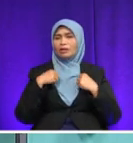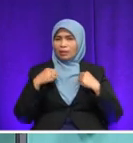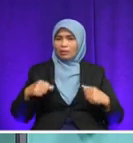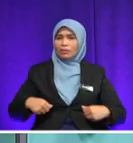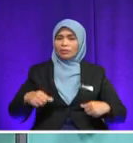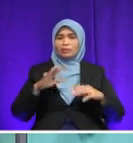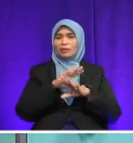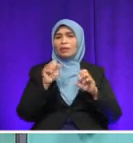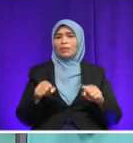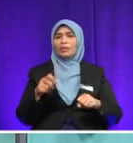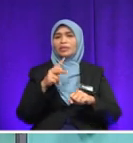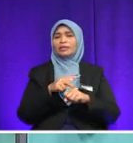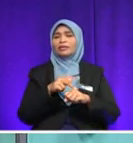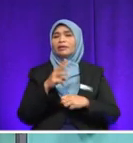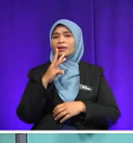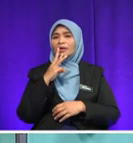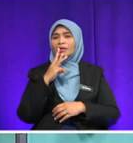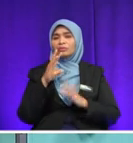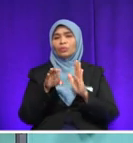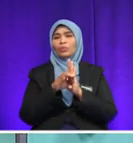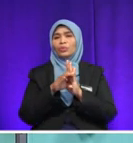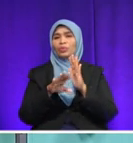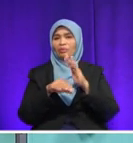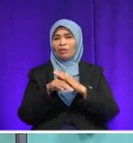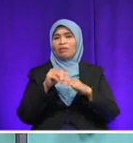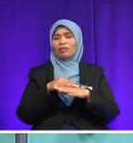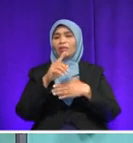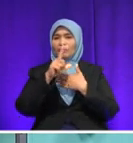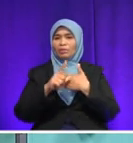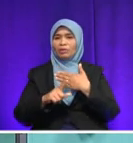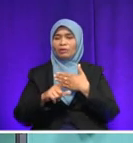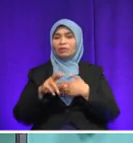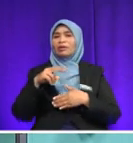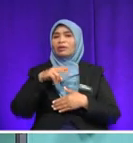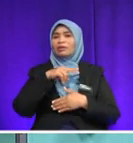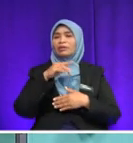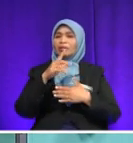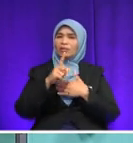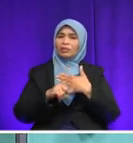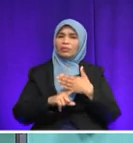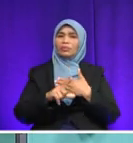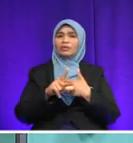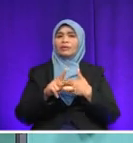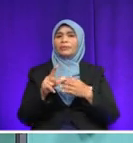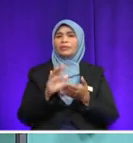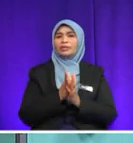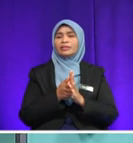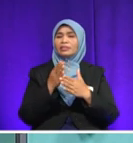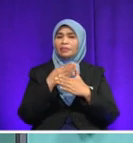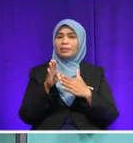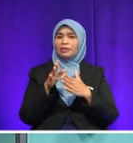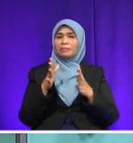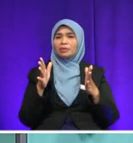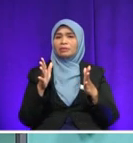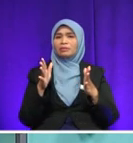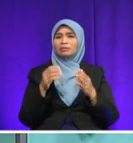air contohnya tangan ada luka accident tangan luka kaki luka kepala luka jadi sebarkan besar anggota wudhu